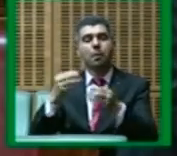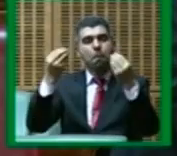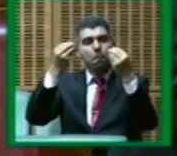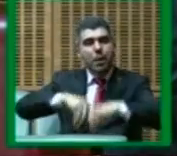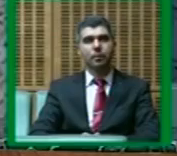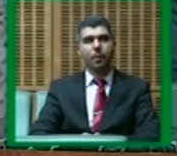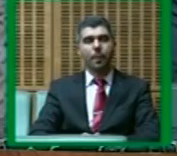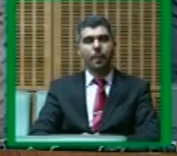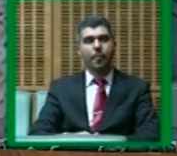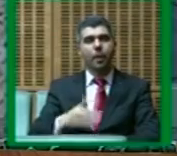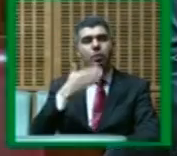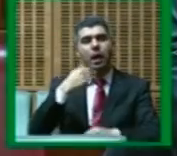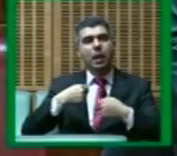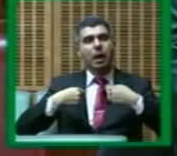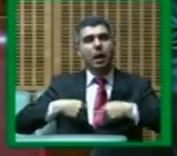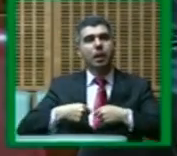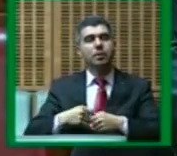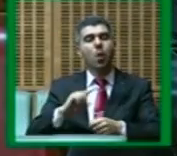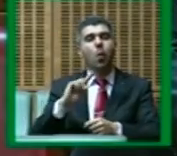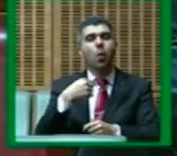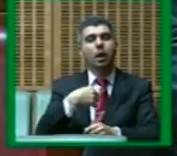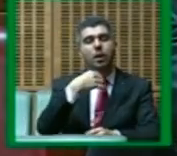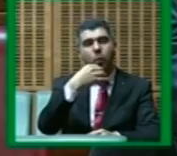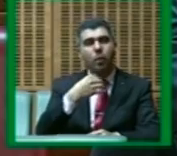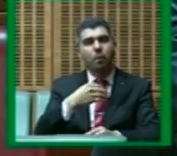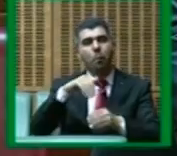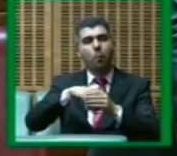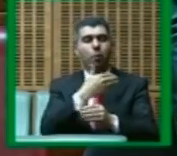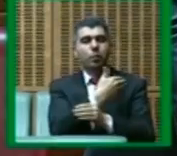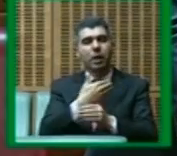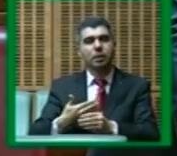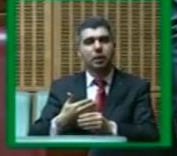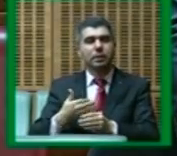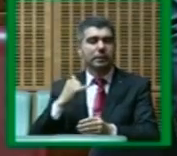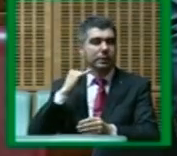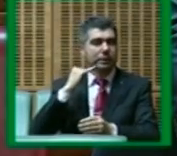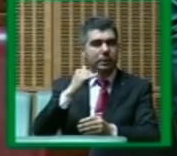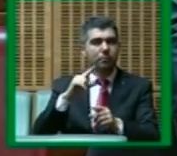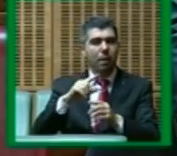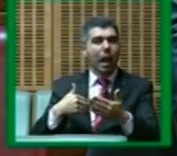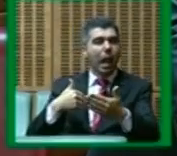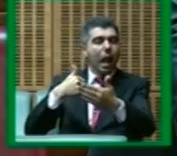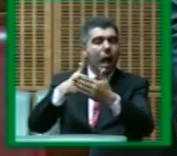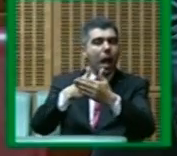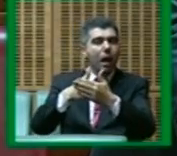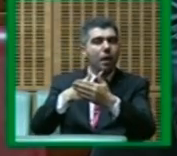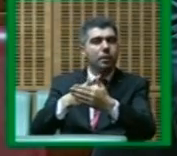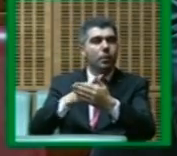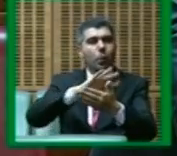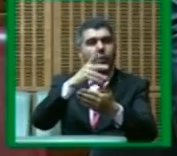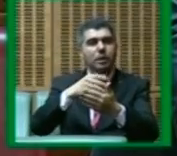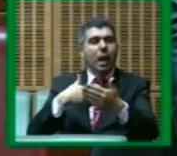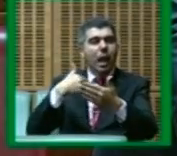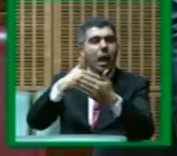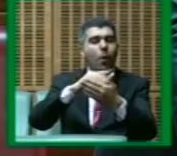الحياة ديال المواطن. رئيس، أولا حنا السيد المستشار المحترم ماشي الآخرين في حوادث السير، حنا تنتحسنوا، غادي